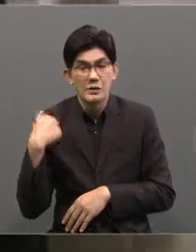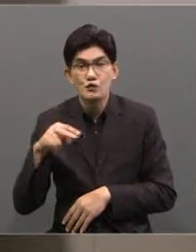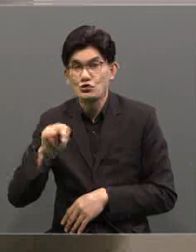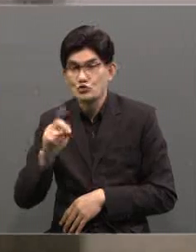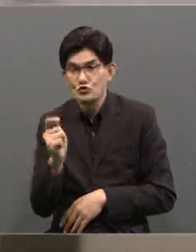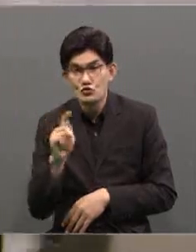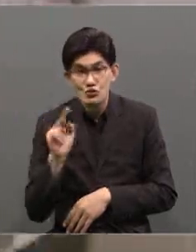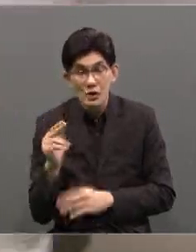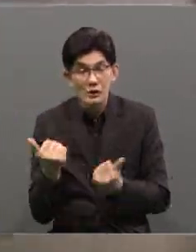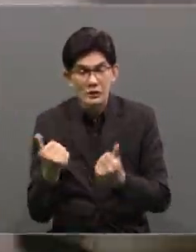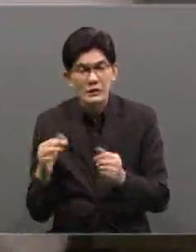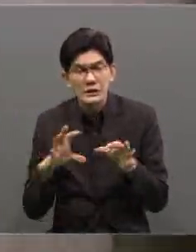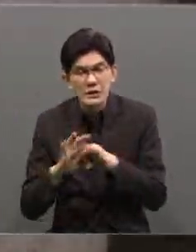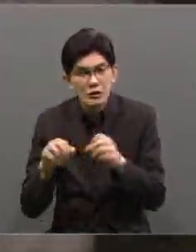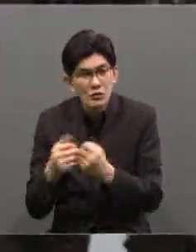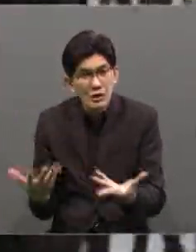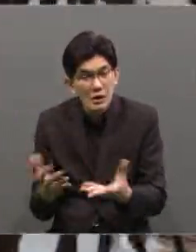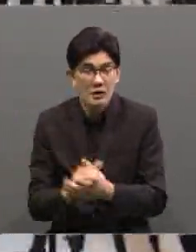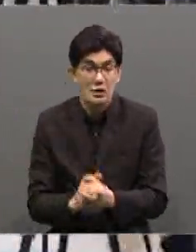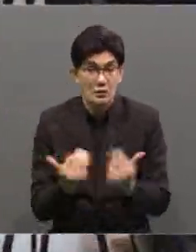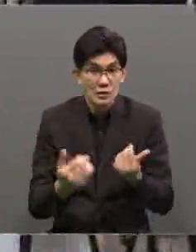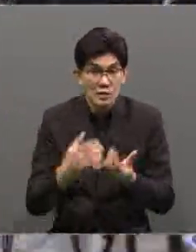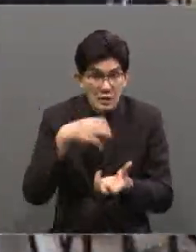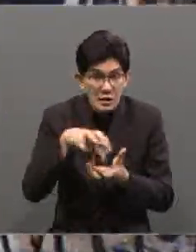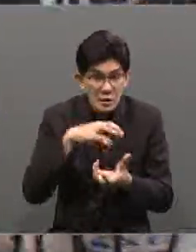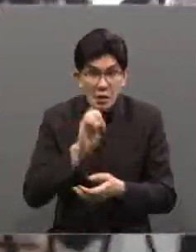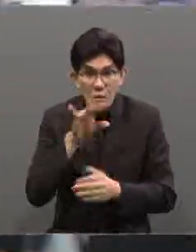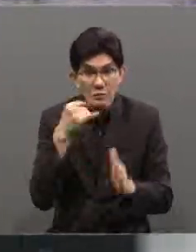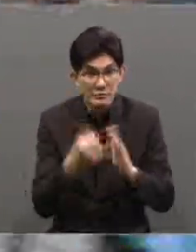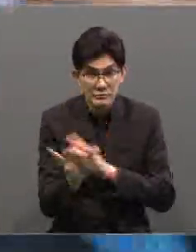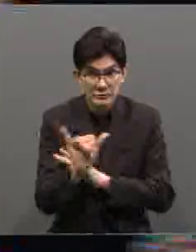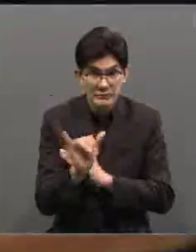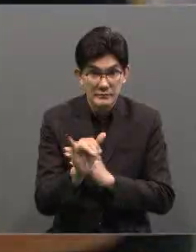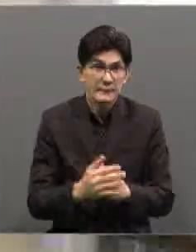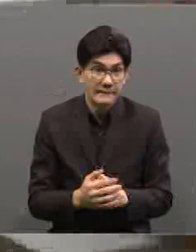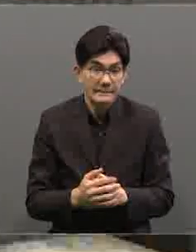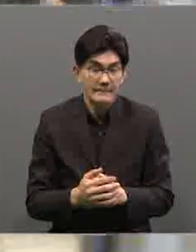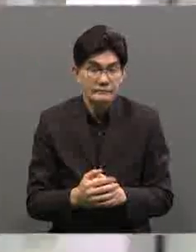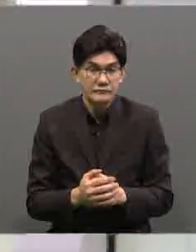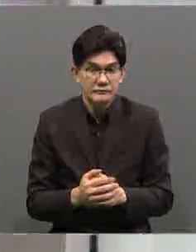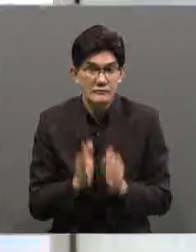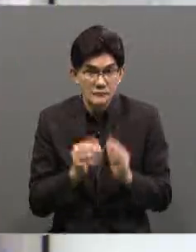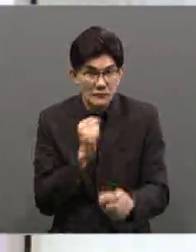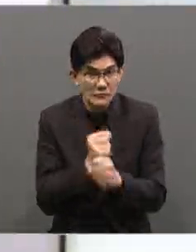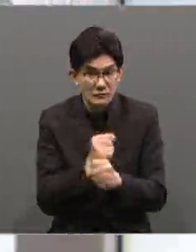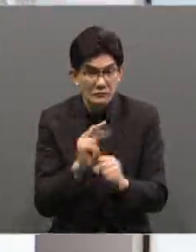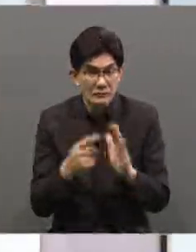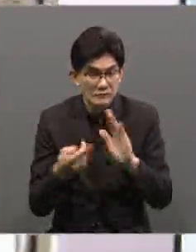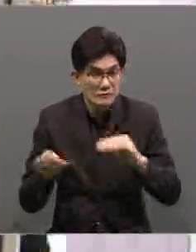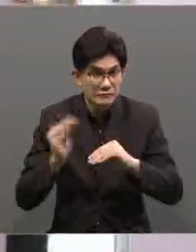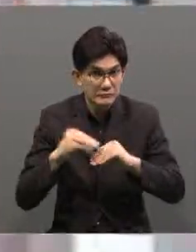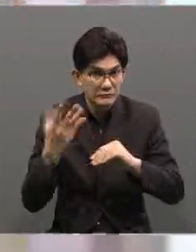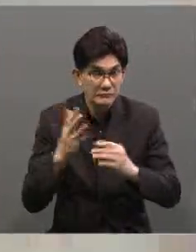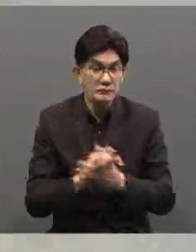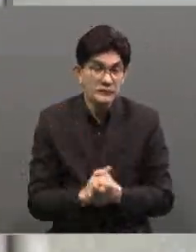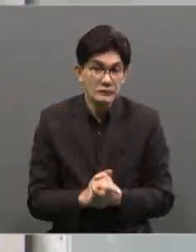กองสลากพลัสทีนี้พอให้ปากคำเสร็จวันนี้ไม่ได้มีการแจ้งข้อกล่าวหาอะไรกับคุณเส้นด้ายนะฮะแล้วเจ้าหน้าที่ก็ไม่ได้นัดหมายอะไรเพิ่มเติมแล้ว